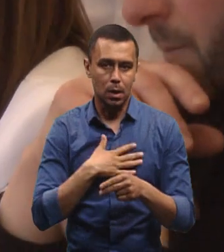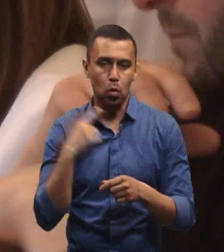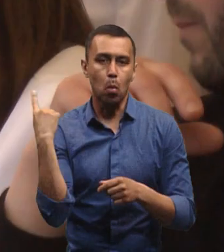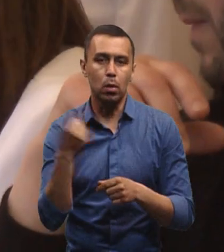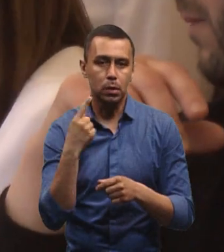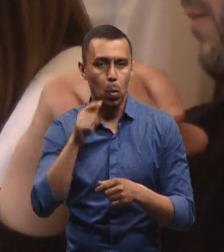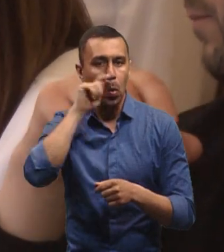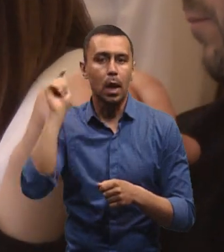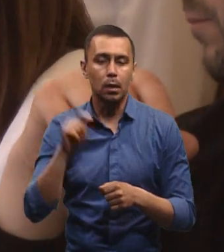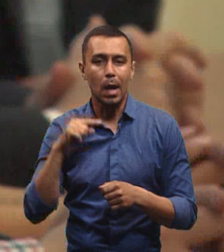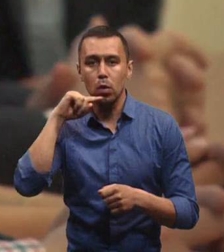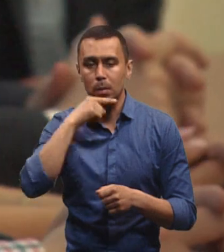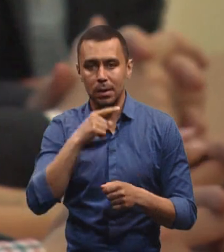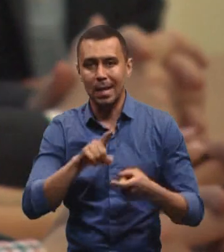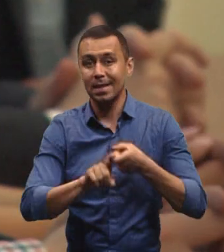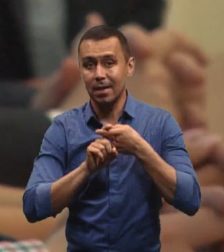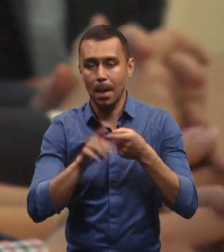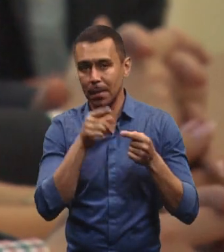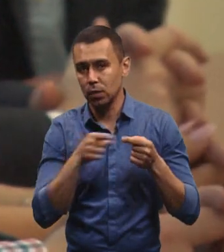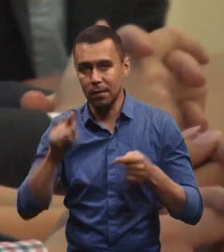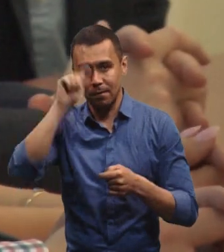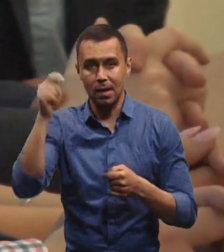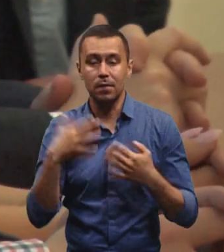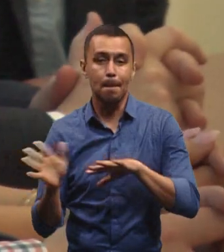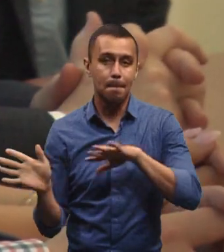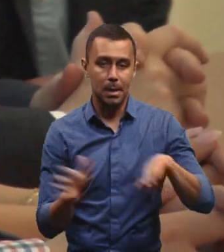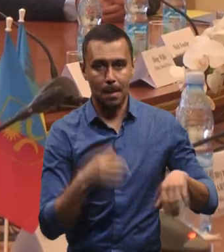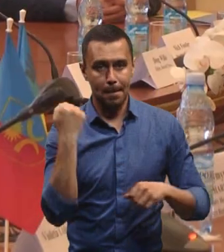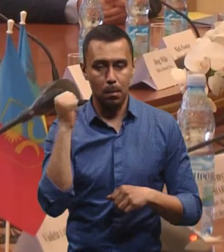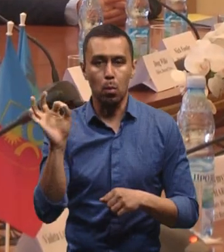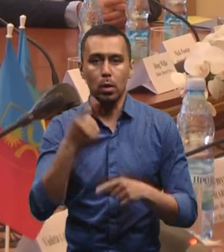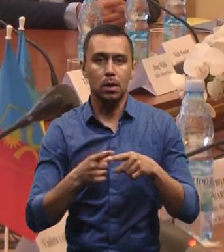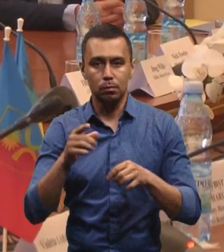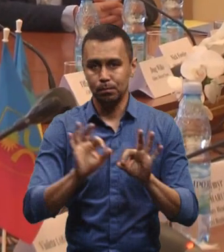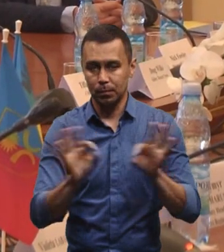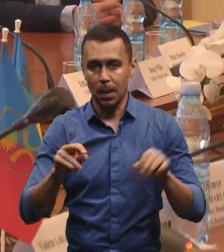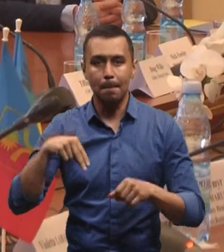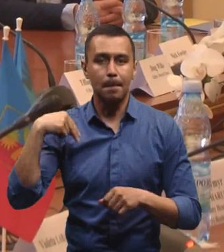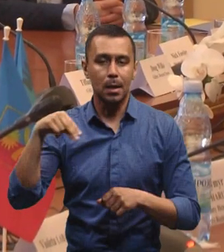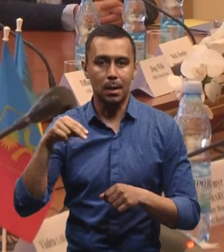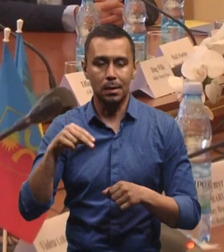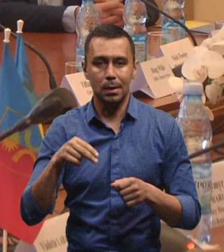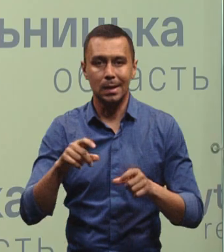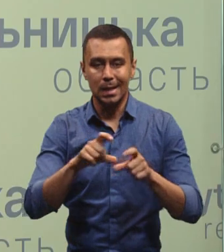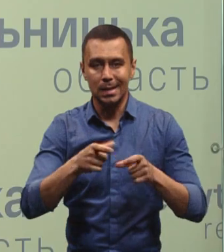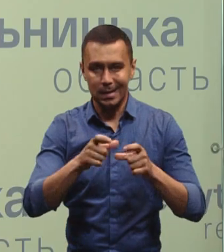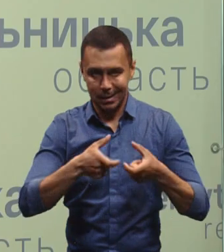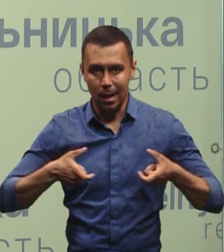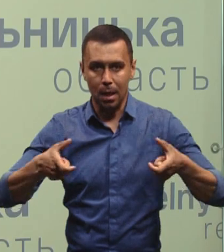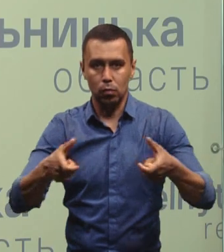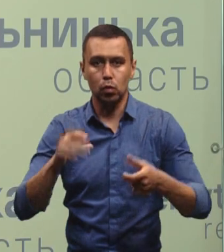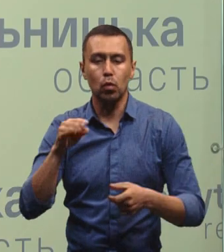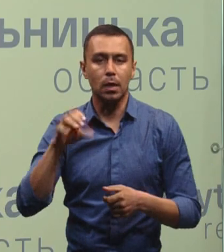областю та Україною економічні зв'язки і під час війни, і вже після перемоги. Про це розповів президент Сенату штату Юта Стюарт